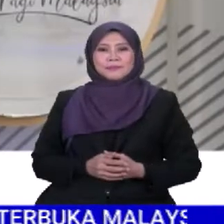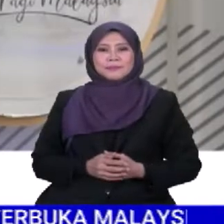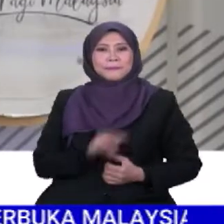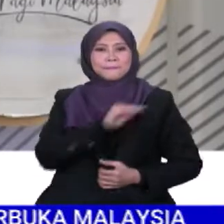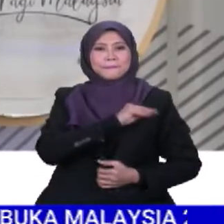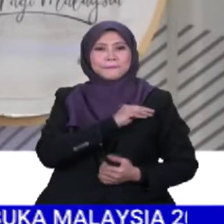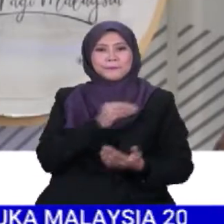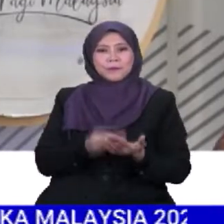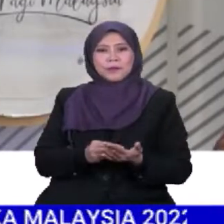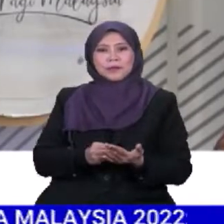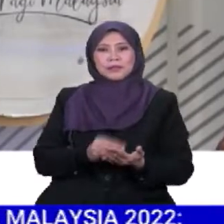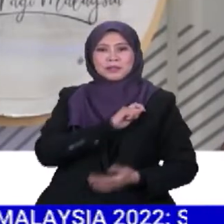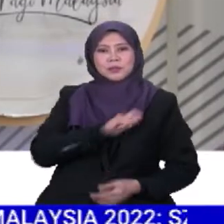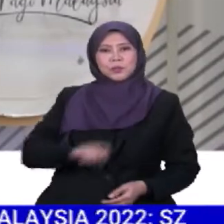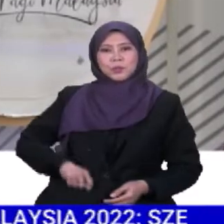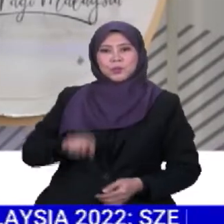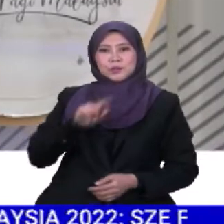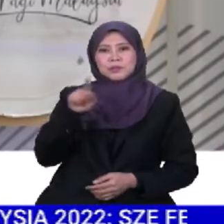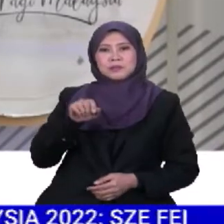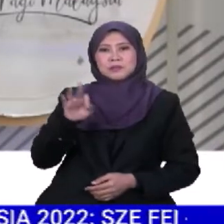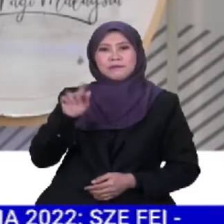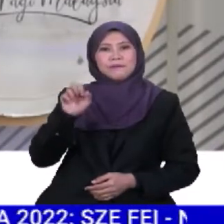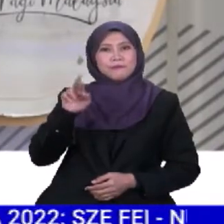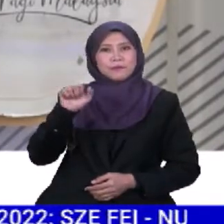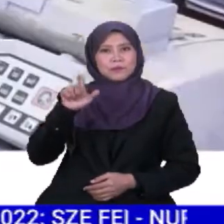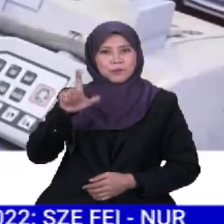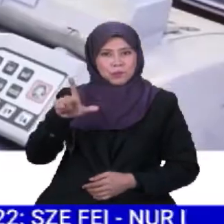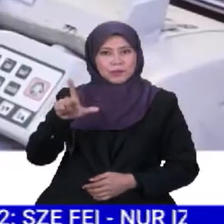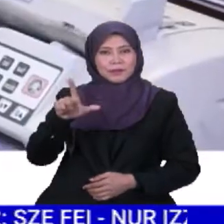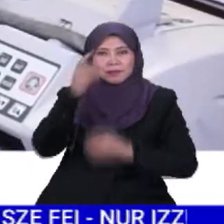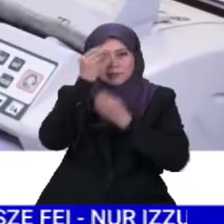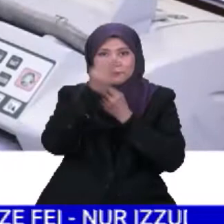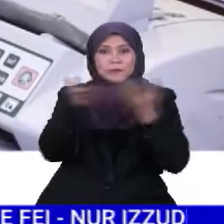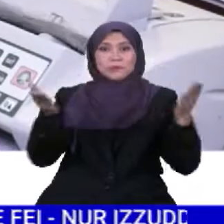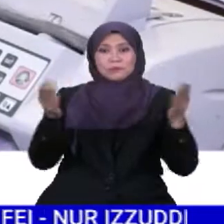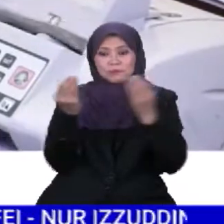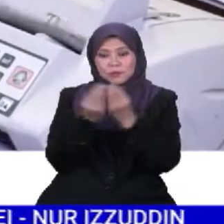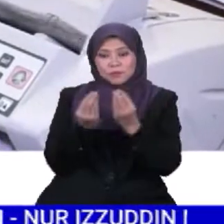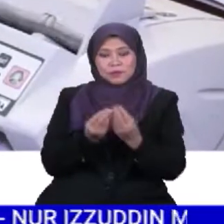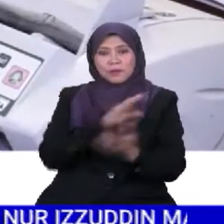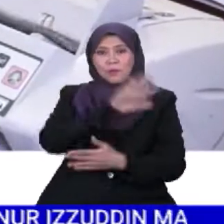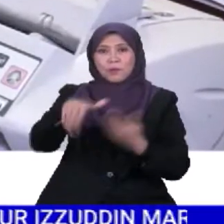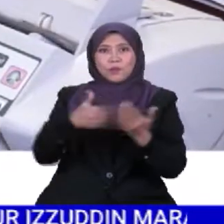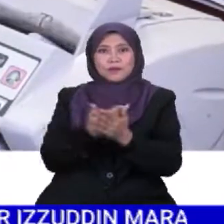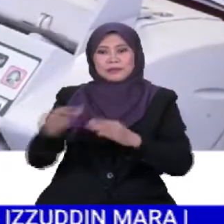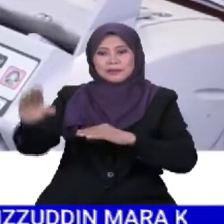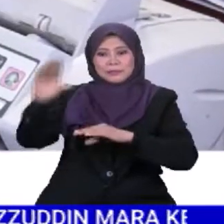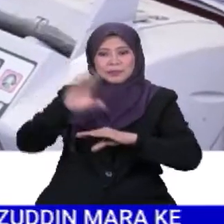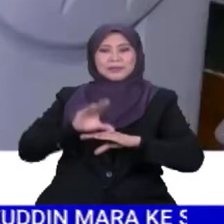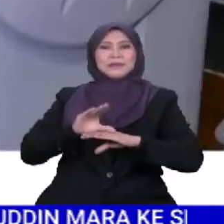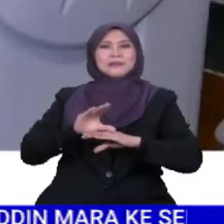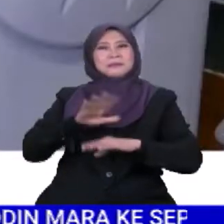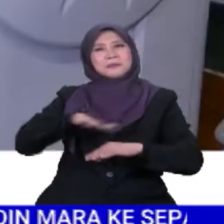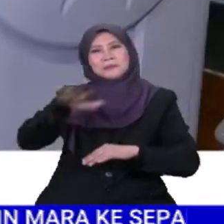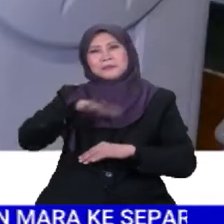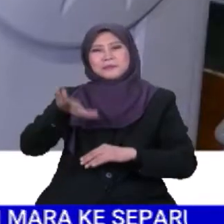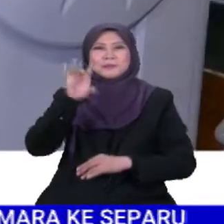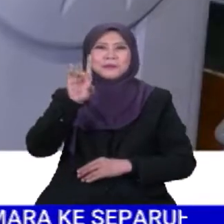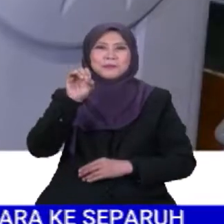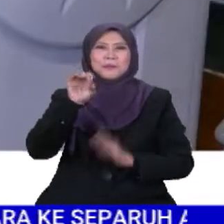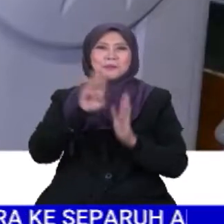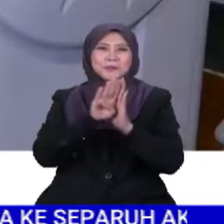Menteri Keuangan Tengku Zafrul Tengku Abdul Aziz sebelum ini memaklumkan jumlah keseluruhan subsidi dijangka menghampiri